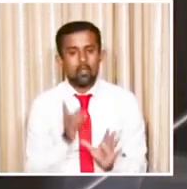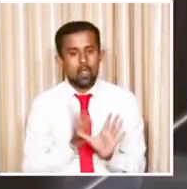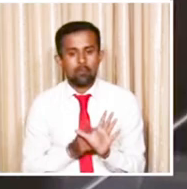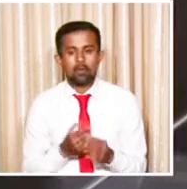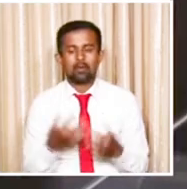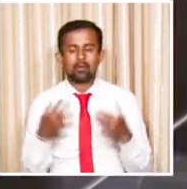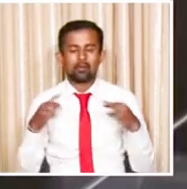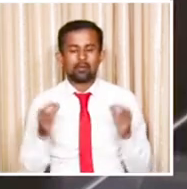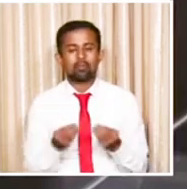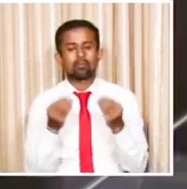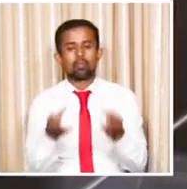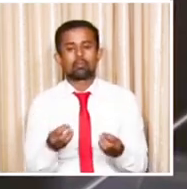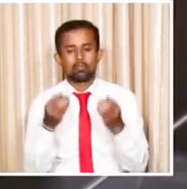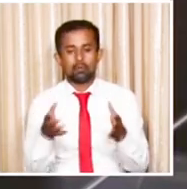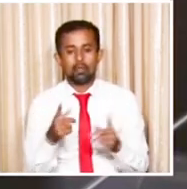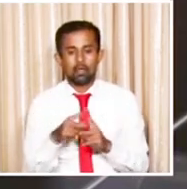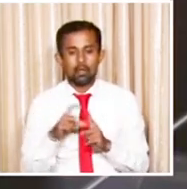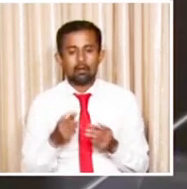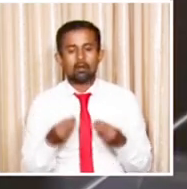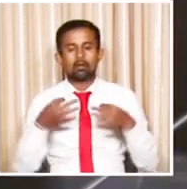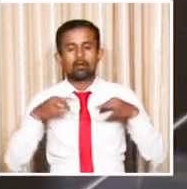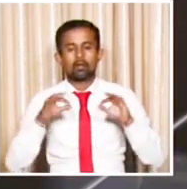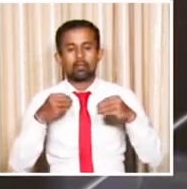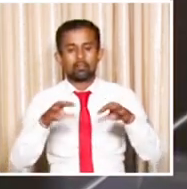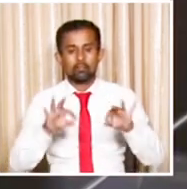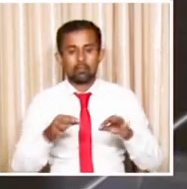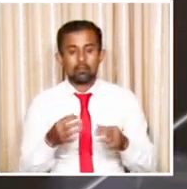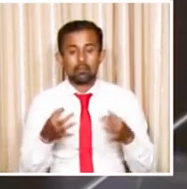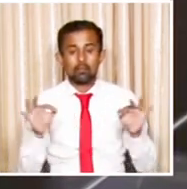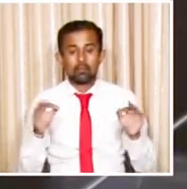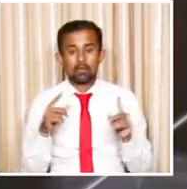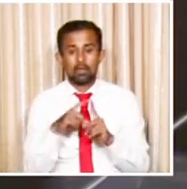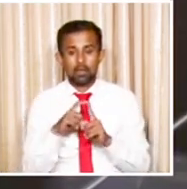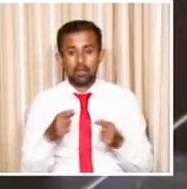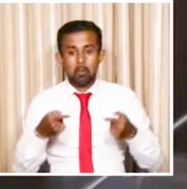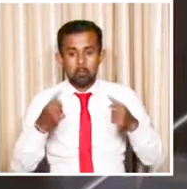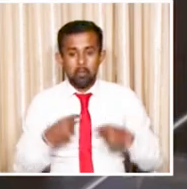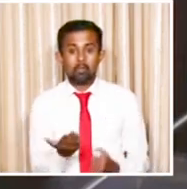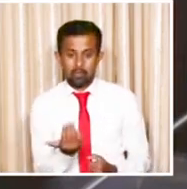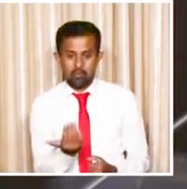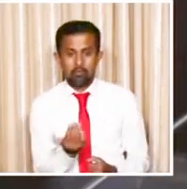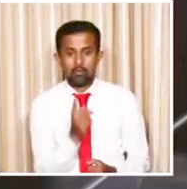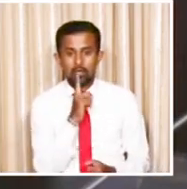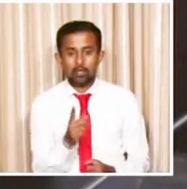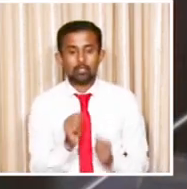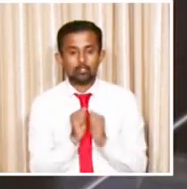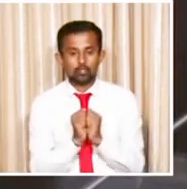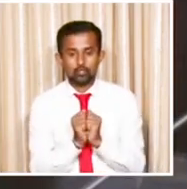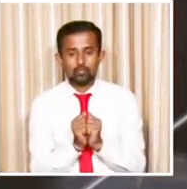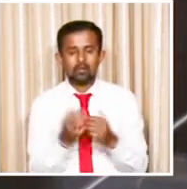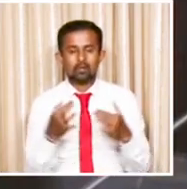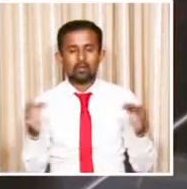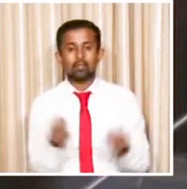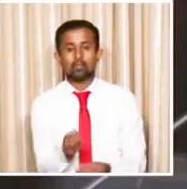නිකන් දෙනකොට අධ්‍යාපනයටත් නිකන් දෙනකොට නොමුලේ දීපු අධ්‍යාපනයට පස්සේ දියව් දියව් කියලා රස්සා ටිකත් නිකන්